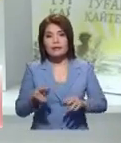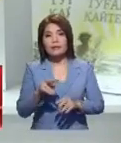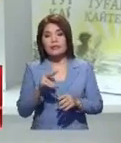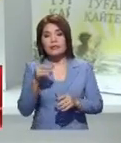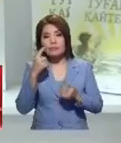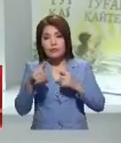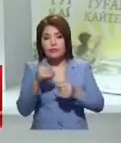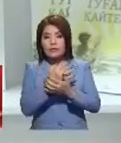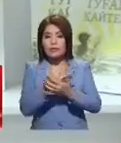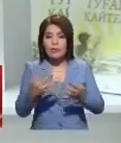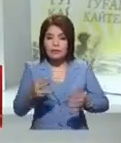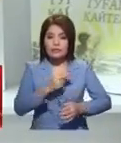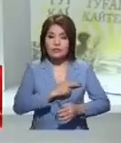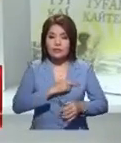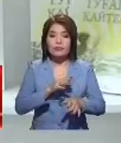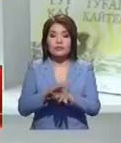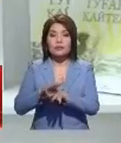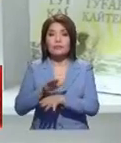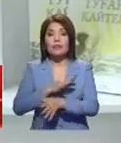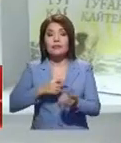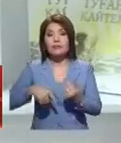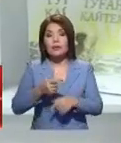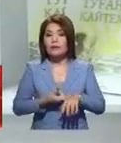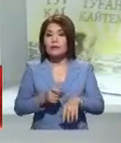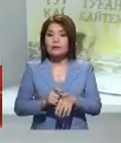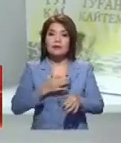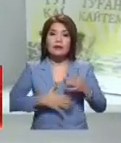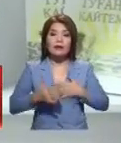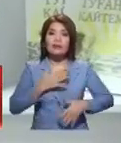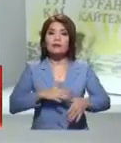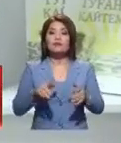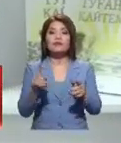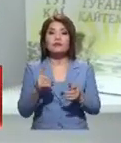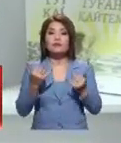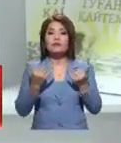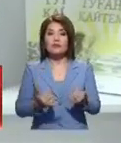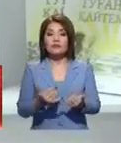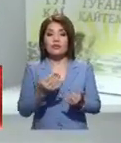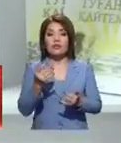әртүрлі жанрларда жұмыстар болды. Сондықтан біз өте қуаныштымыз. Бүгін таңда біздің Ертіс баян